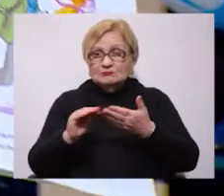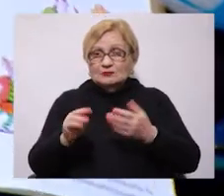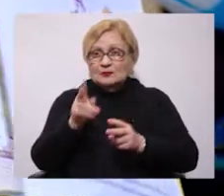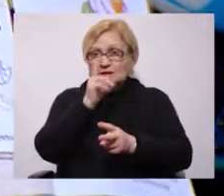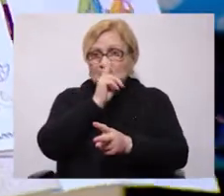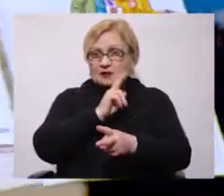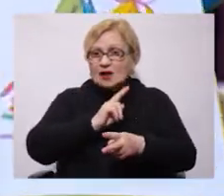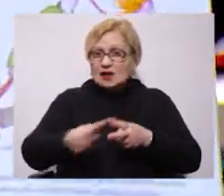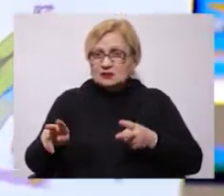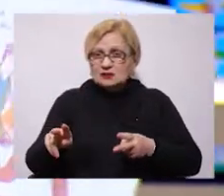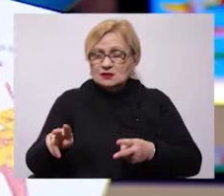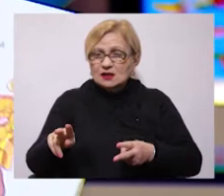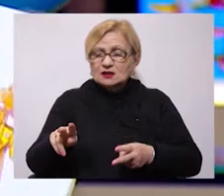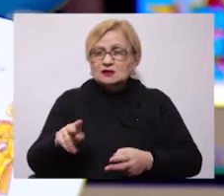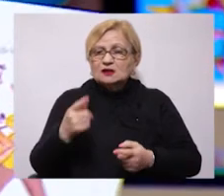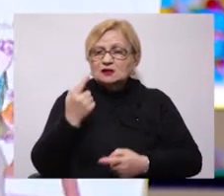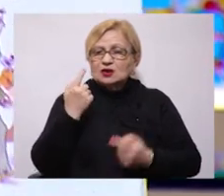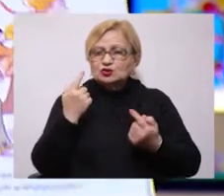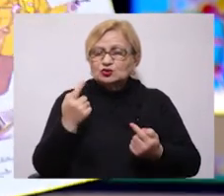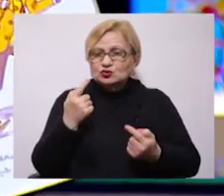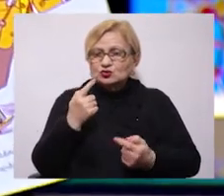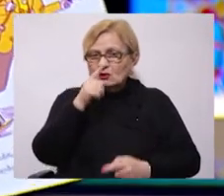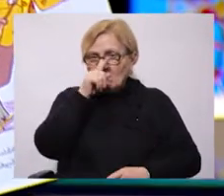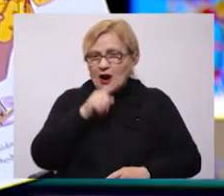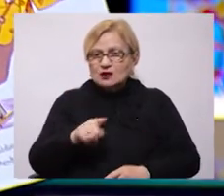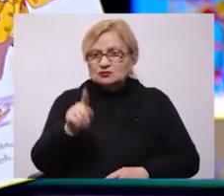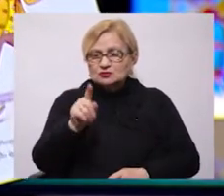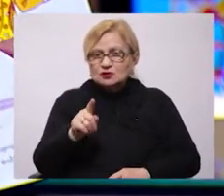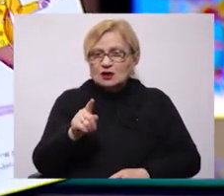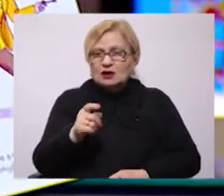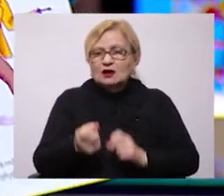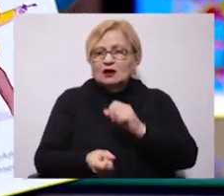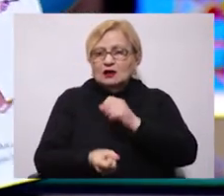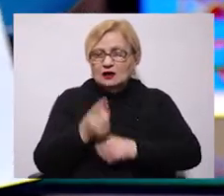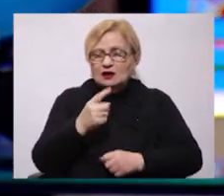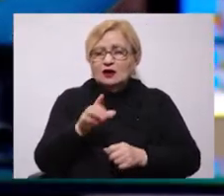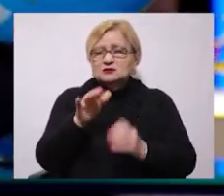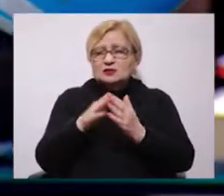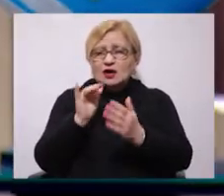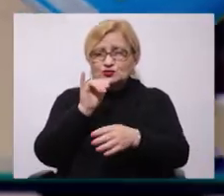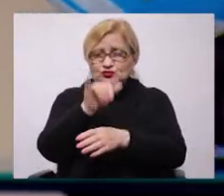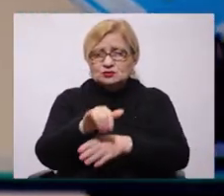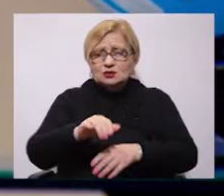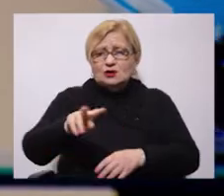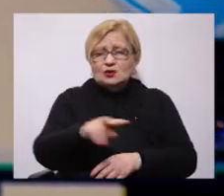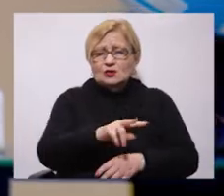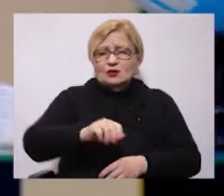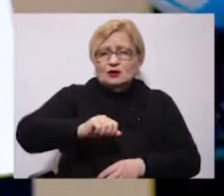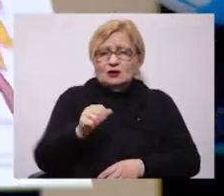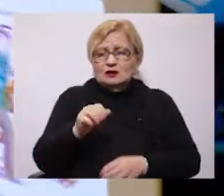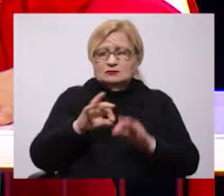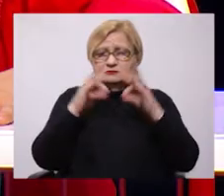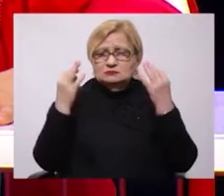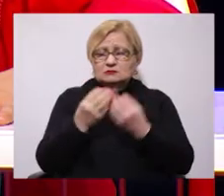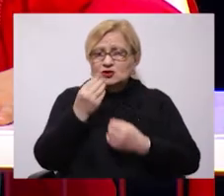დაიკარგა დიდი მარტორქა. ჩვენი იისფერი მარტორქა, რომელიც დეიზის ყოველ დილით ბლინებს